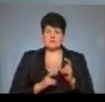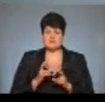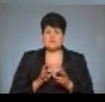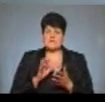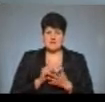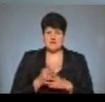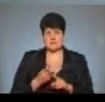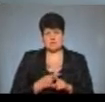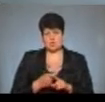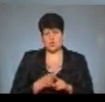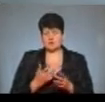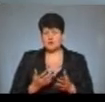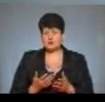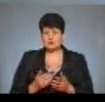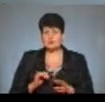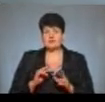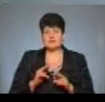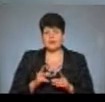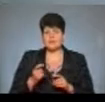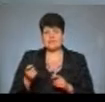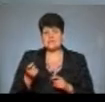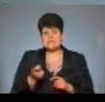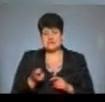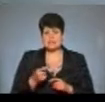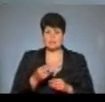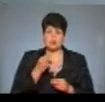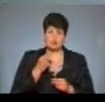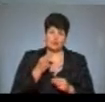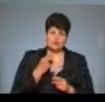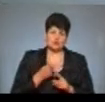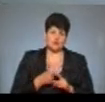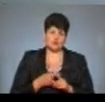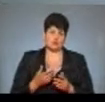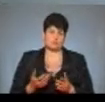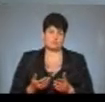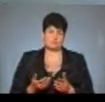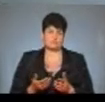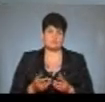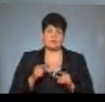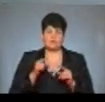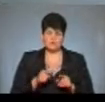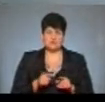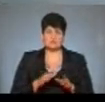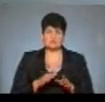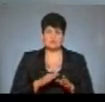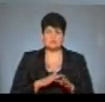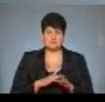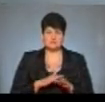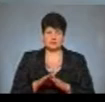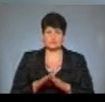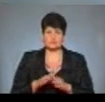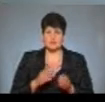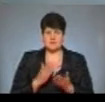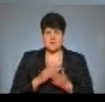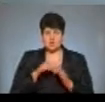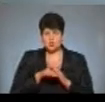дійсно картоплею, і як насінням, і продовольчою картоплею. Вони реалізовують, ну,